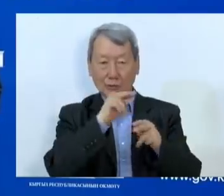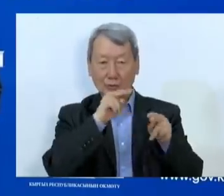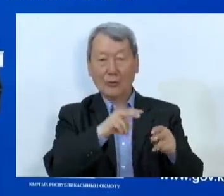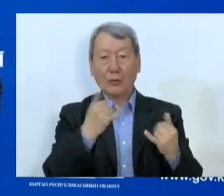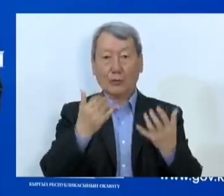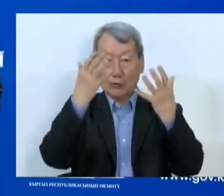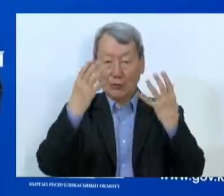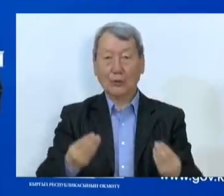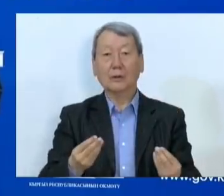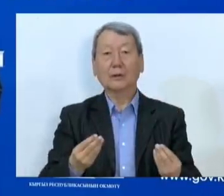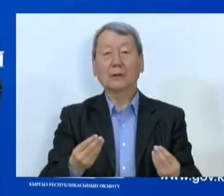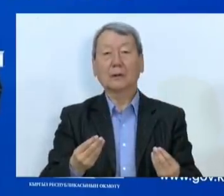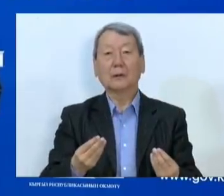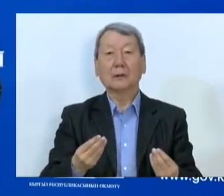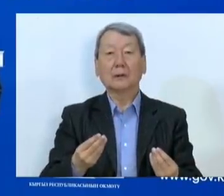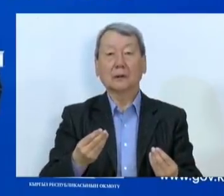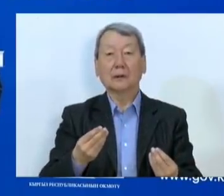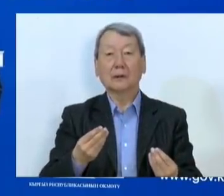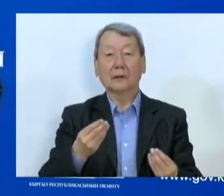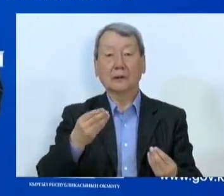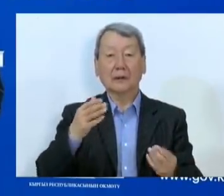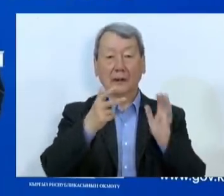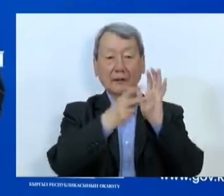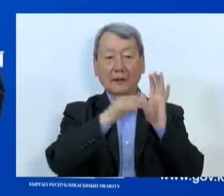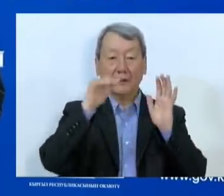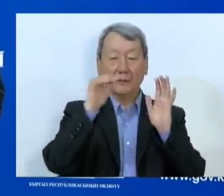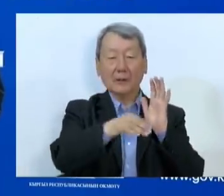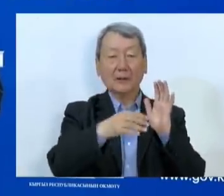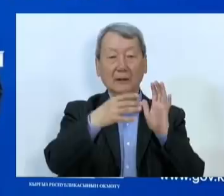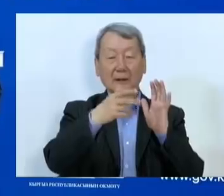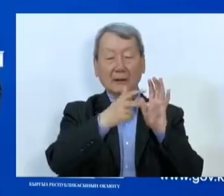атат. Бүгүнкү күнү ушу